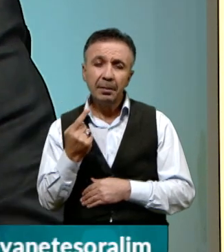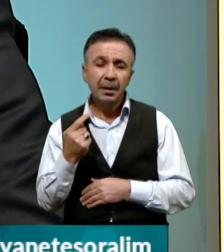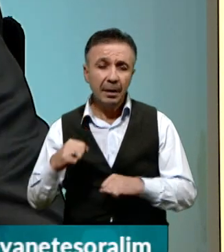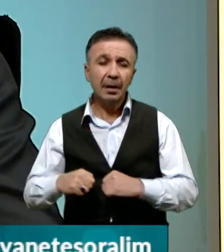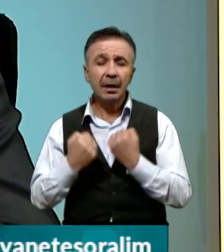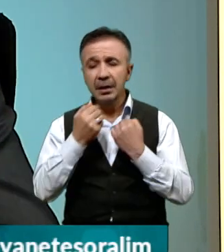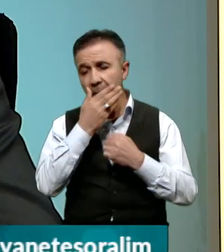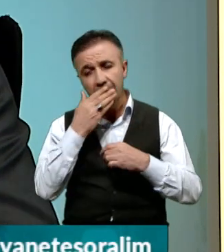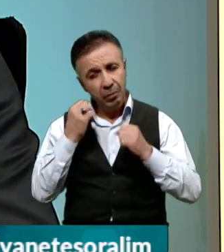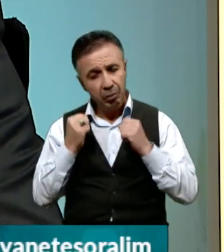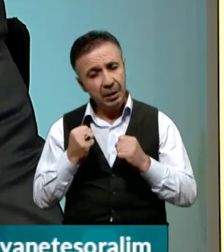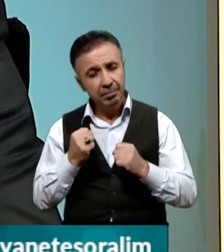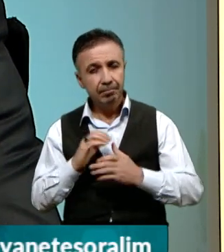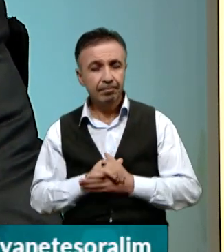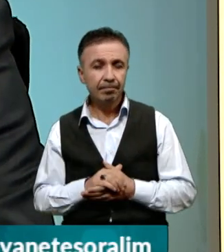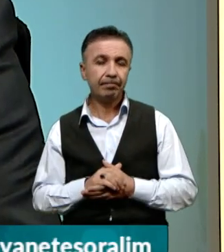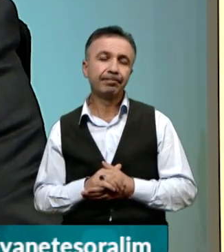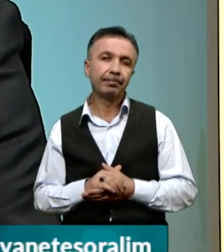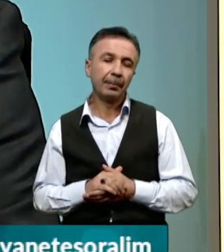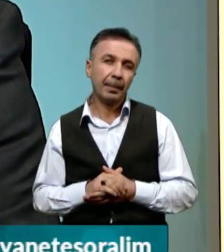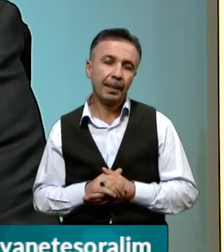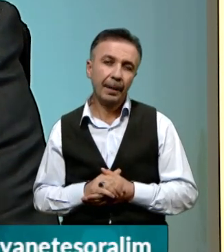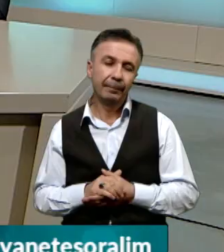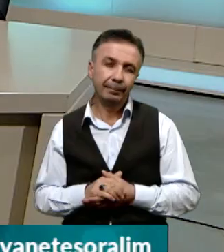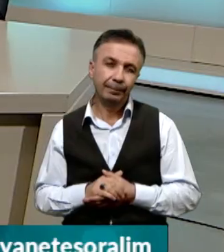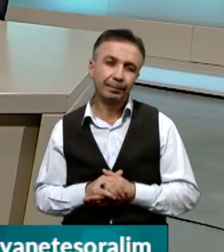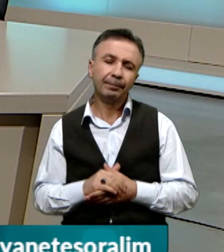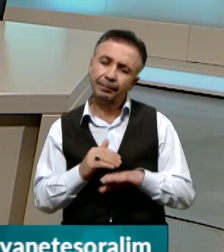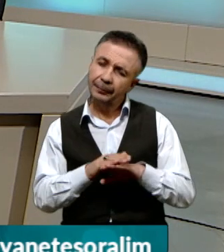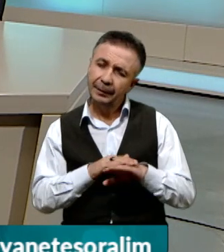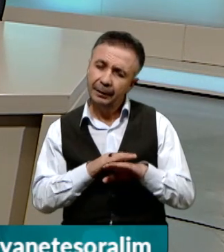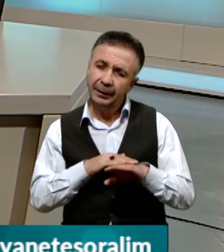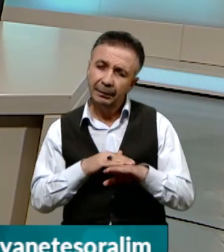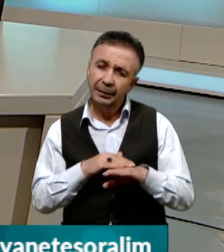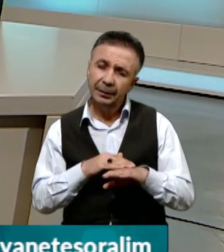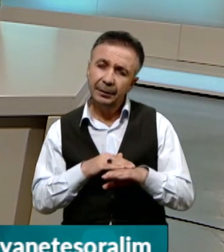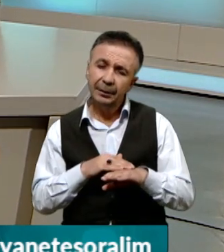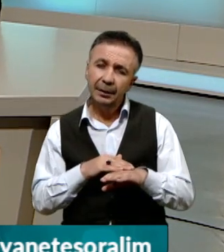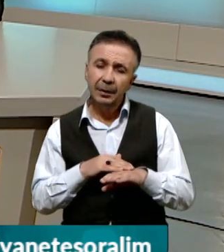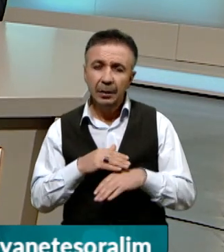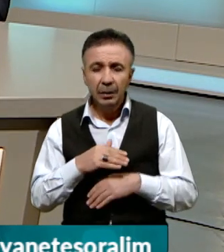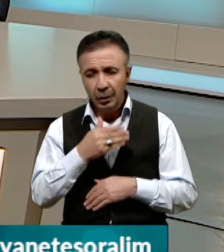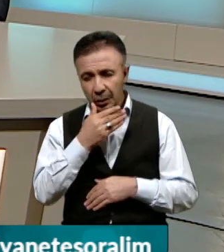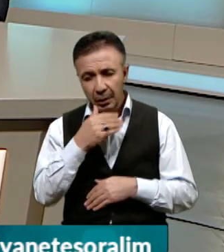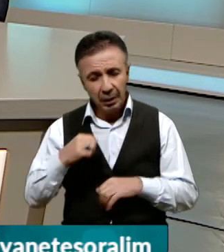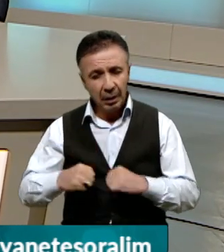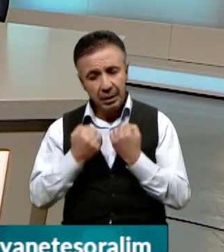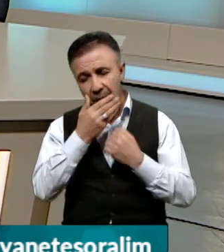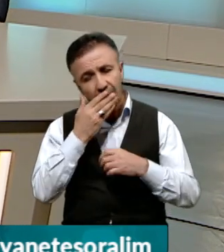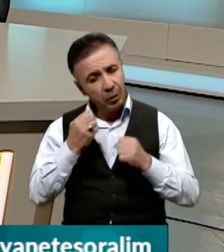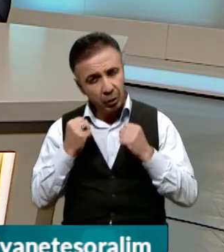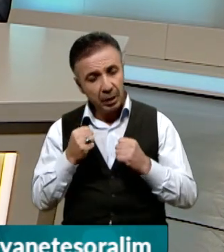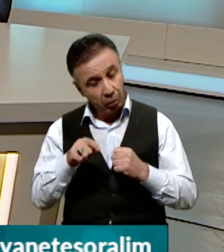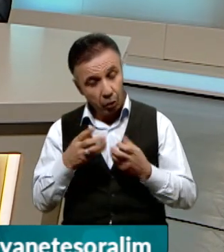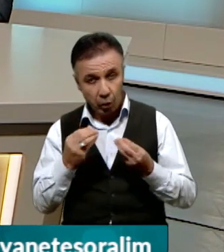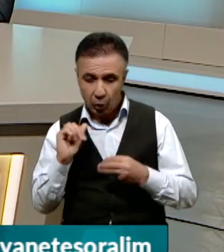Bilir kendisini. Onların hesabını yapar, onları peyderpey. Ne yaparım? Tutma gayreti içerisinde bulurum. Bu daha önemli. Bu